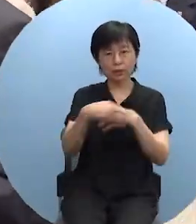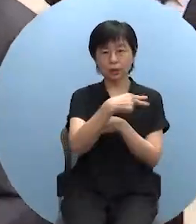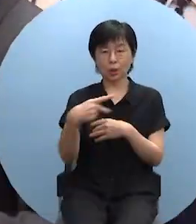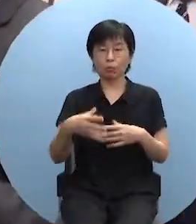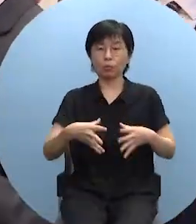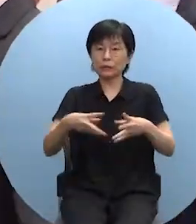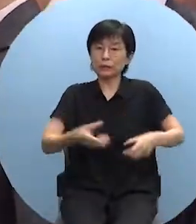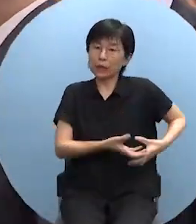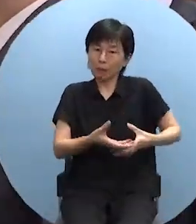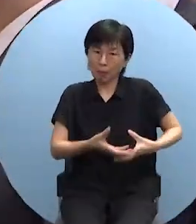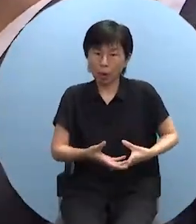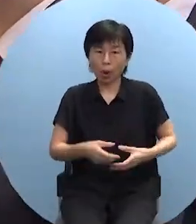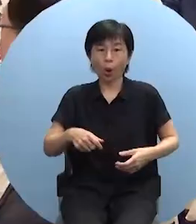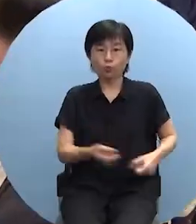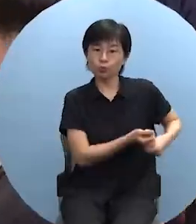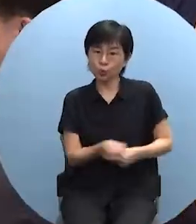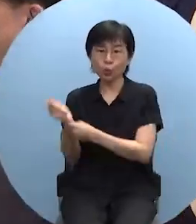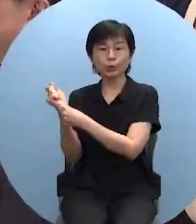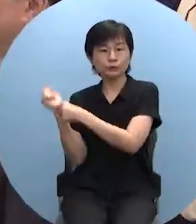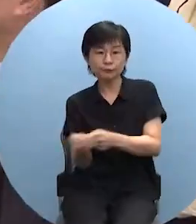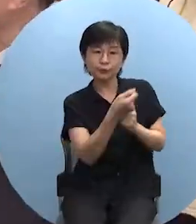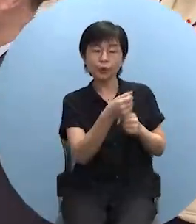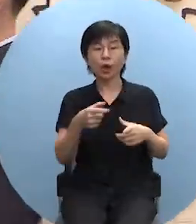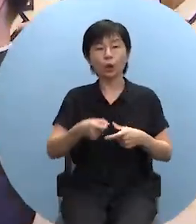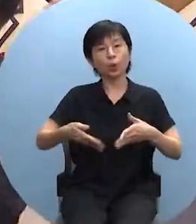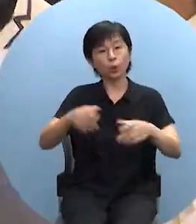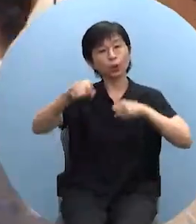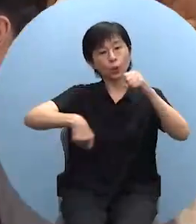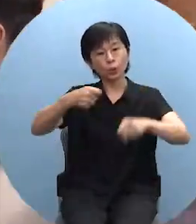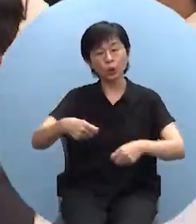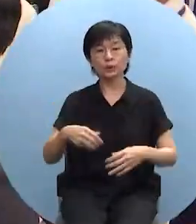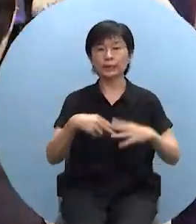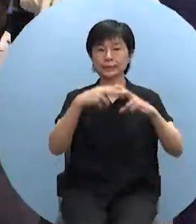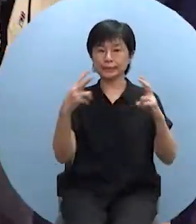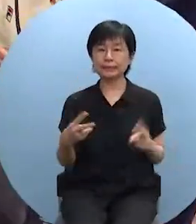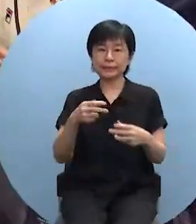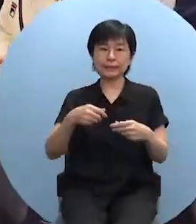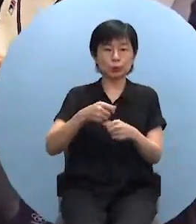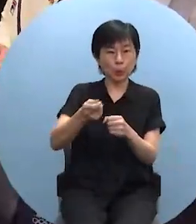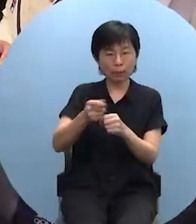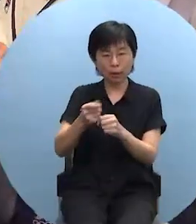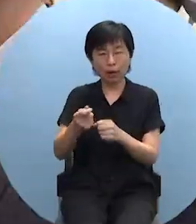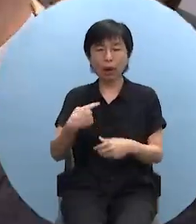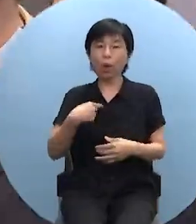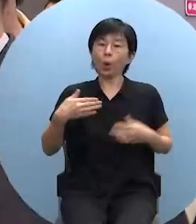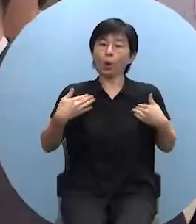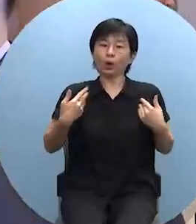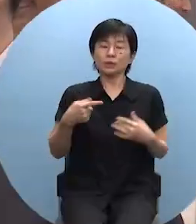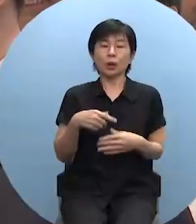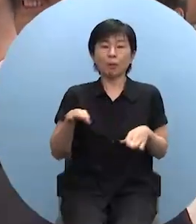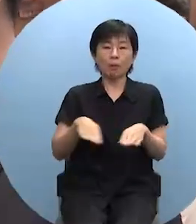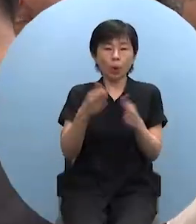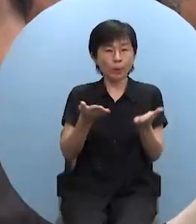球、高爾夫球、公路單車和橋牌。我很高興利用出席開幕